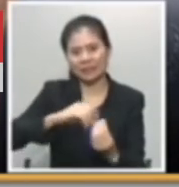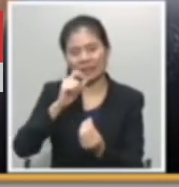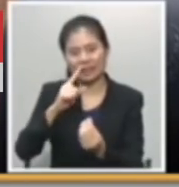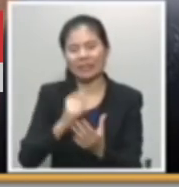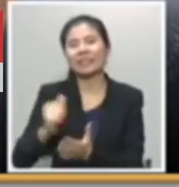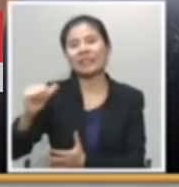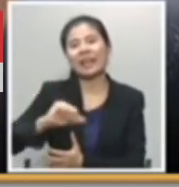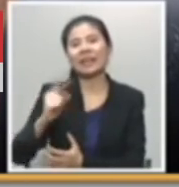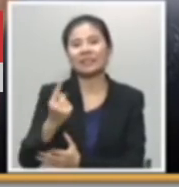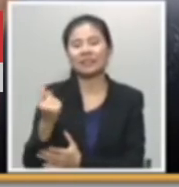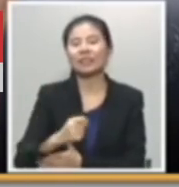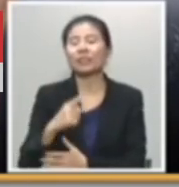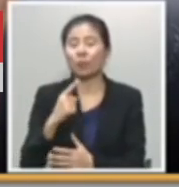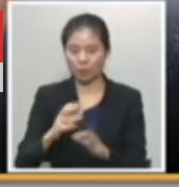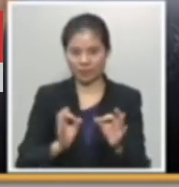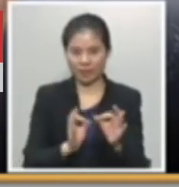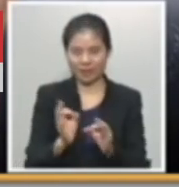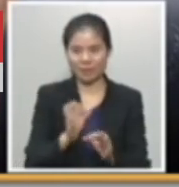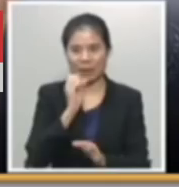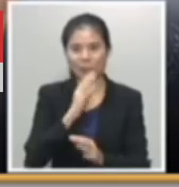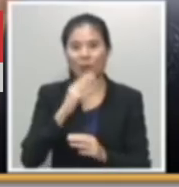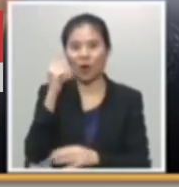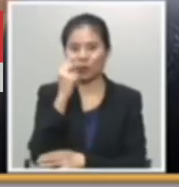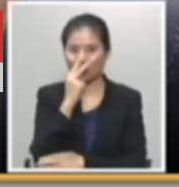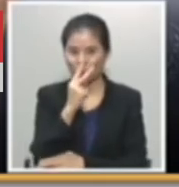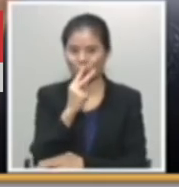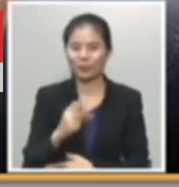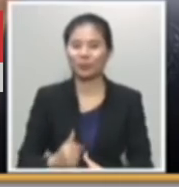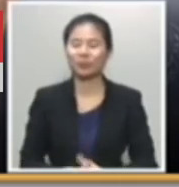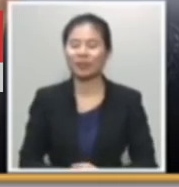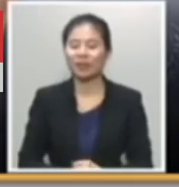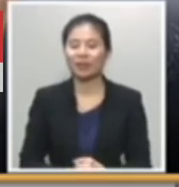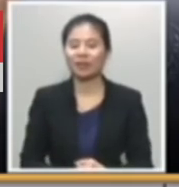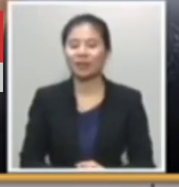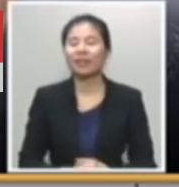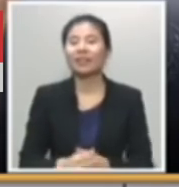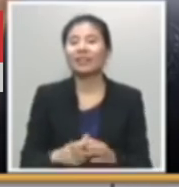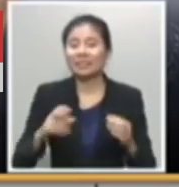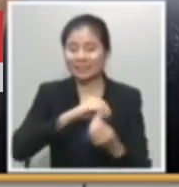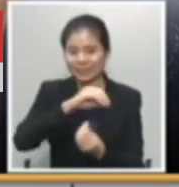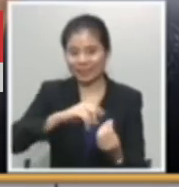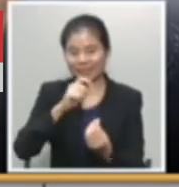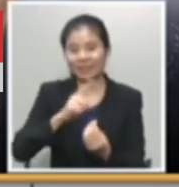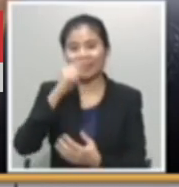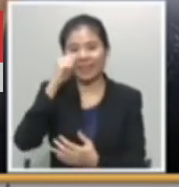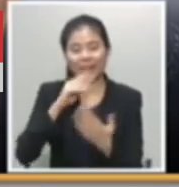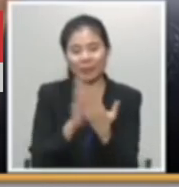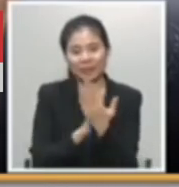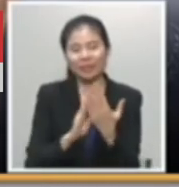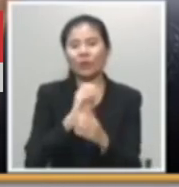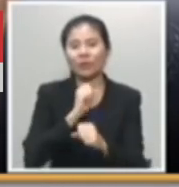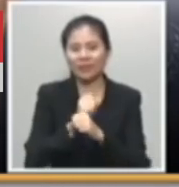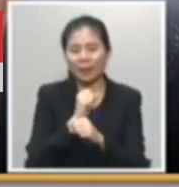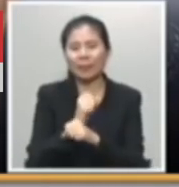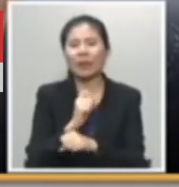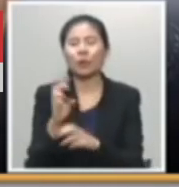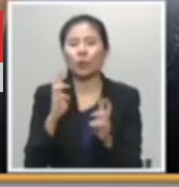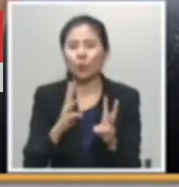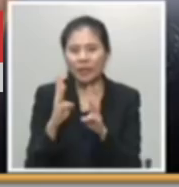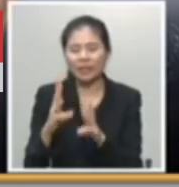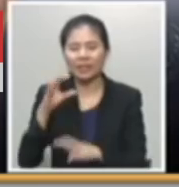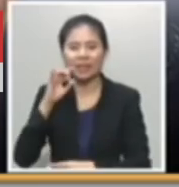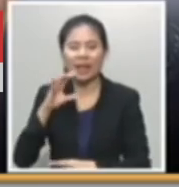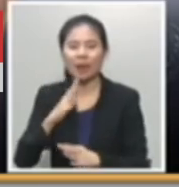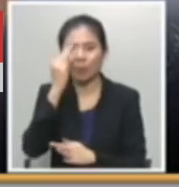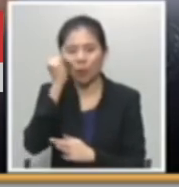งเดี๋ยวท่านตามผมมาดูนะครับผมจะบอกให้ว่าการแก้เศรษฐกิจประเทศไทยคราวนี้ต้องใช้ยาแรงท านรัฐ